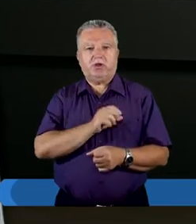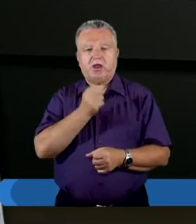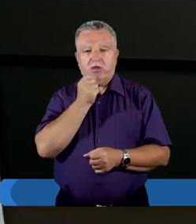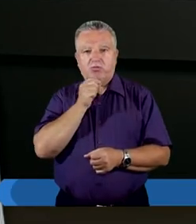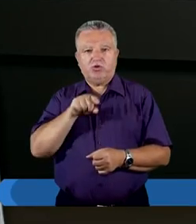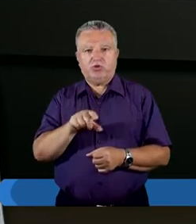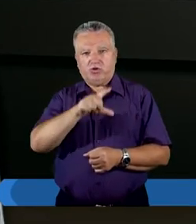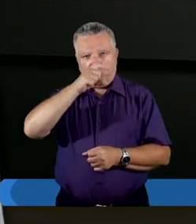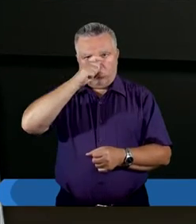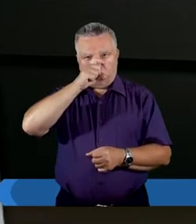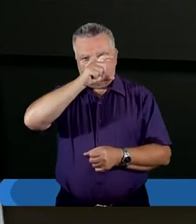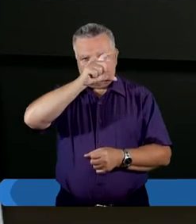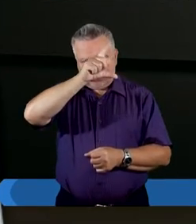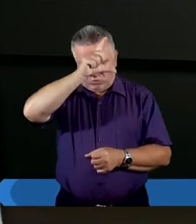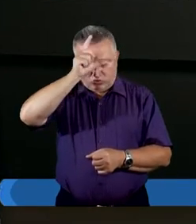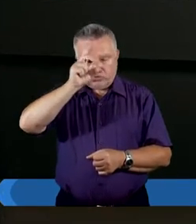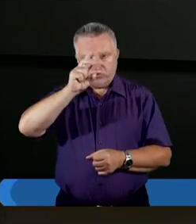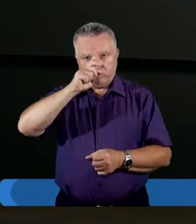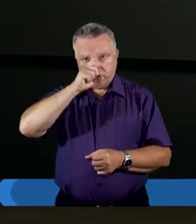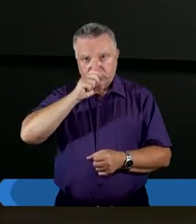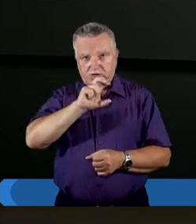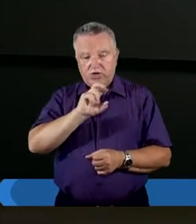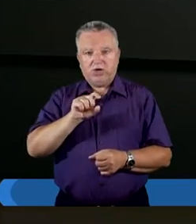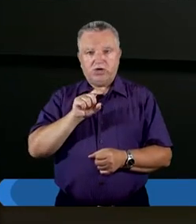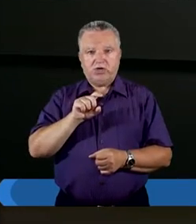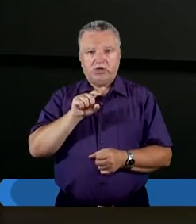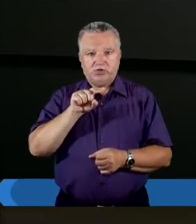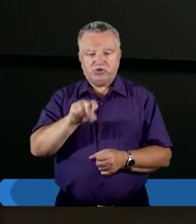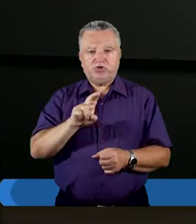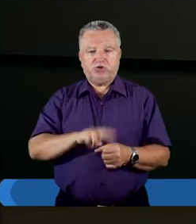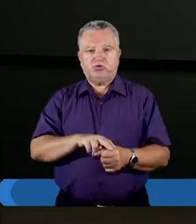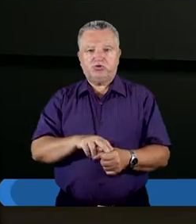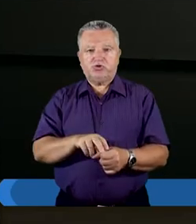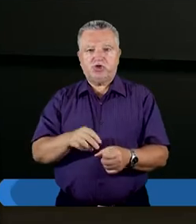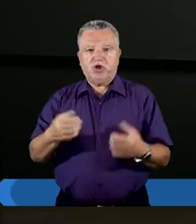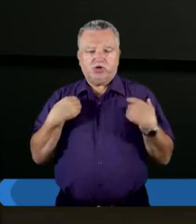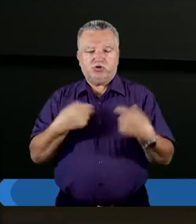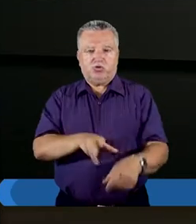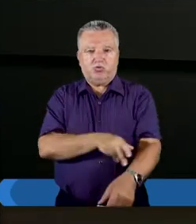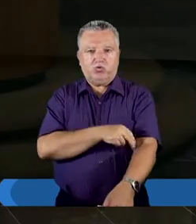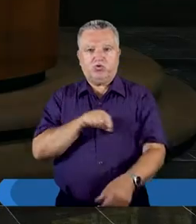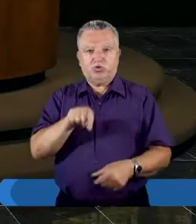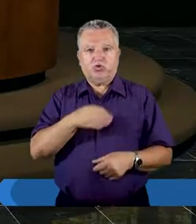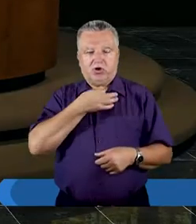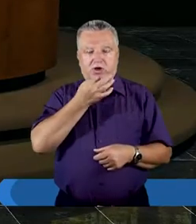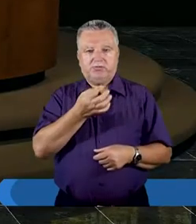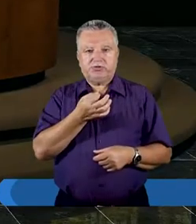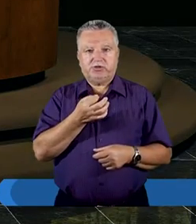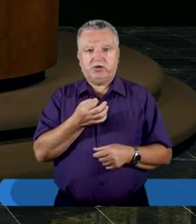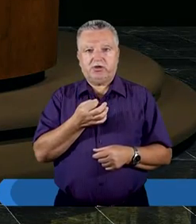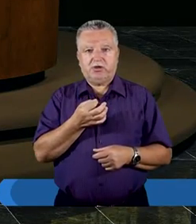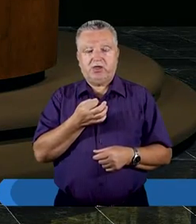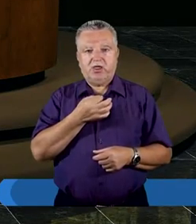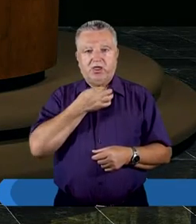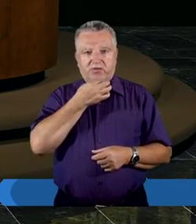są ci ludzie, którzy mają coś na sumieniu, a ci, którzy żyją długo, to są ci, którzy są lepsi? No chyba pytanie,